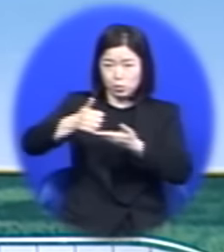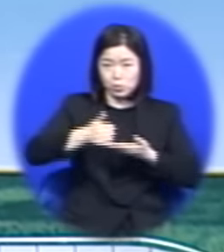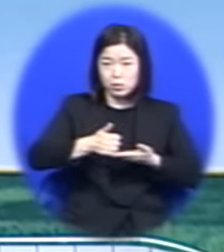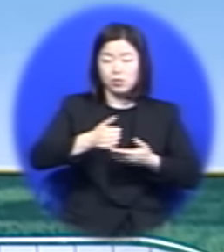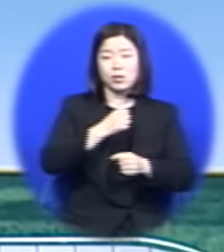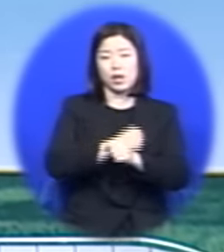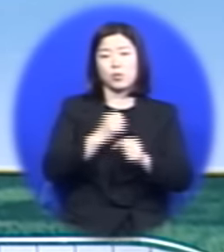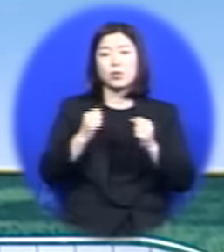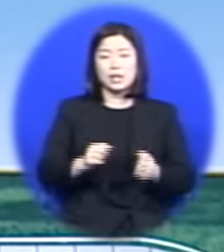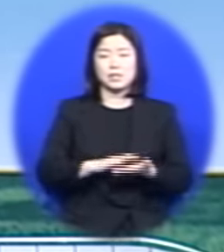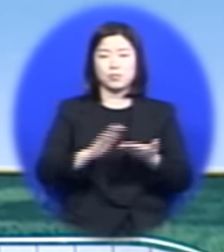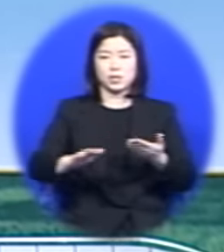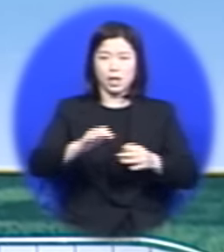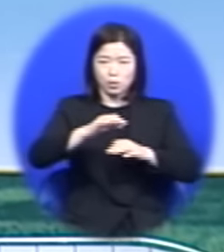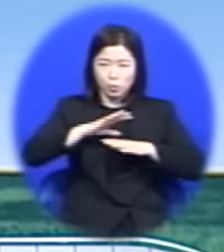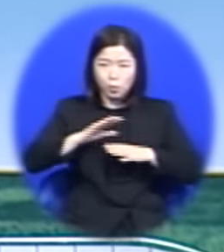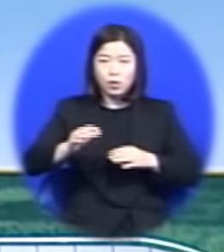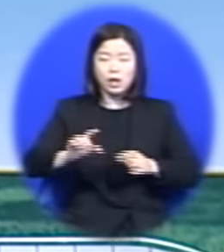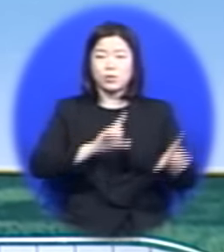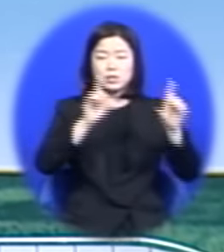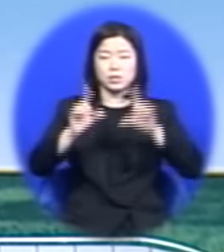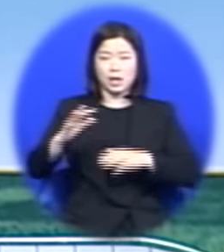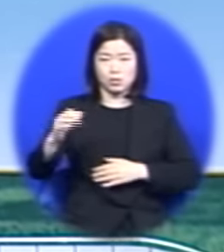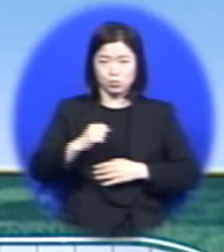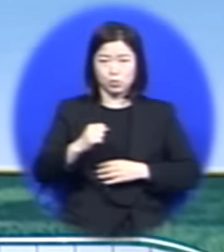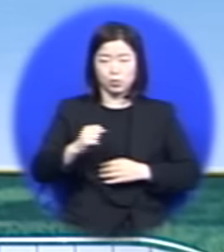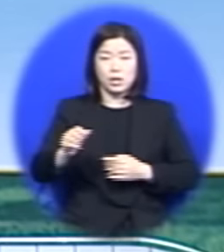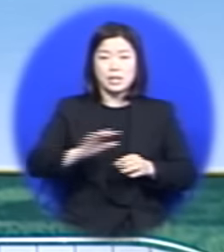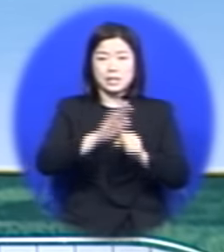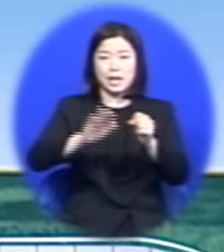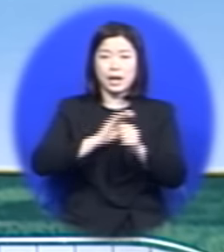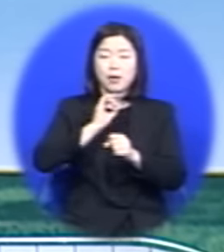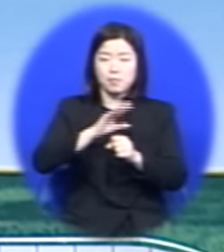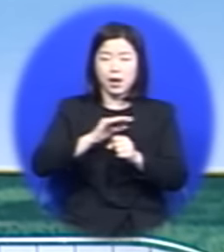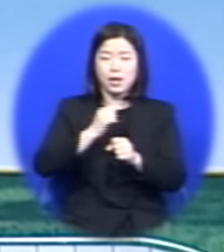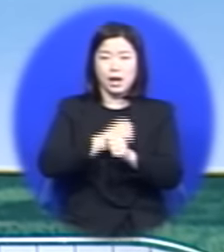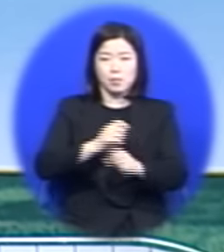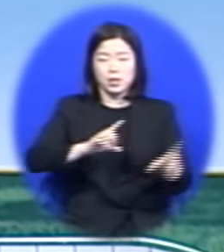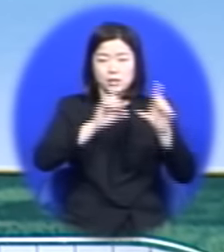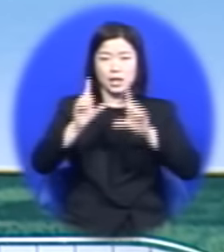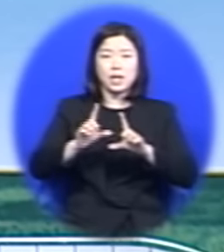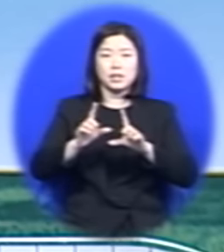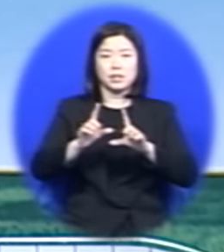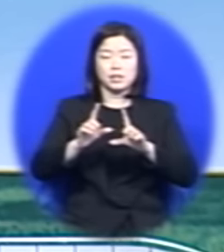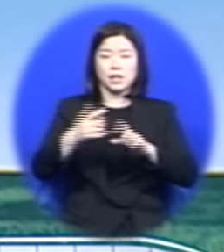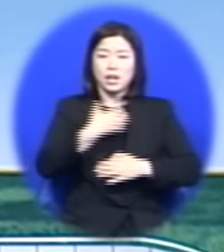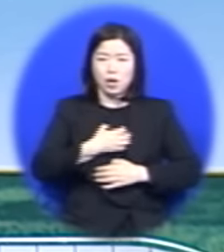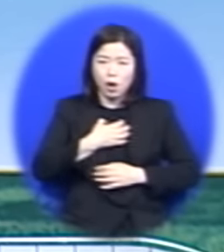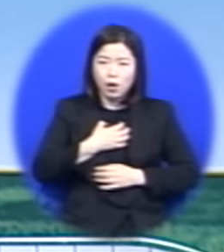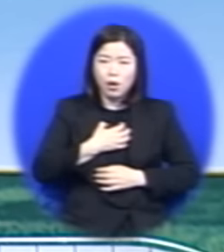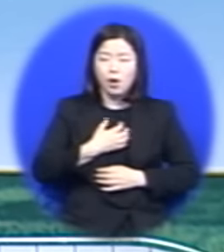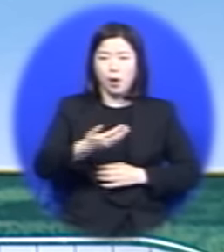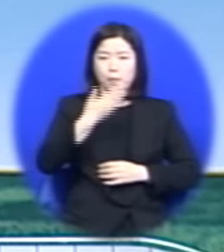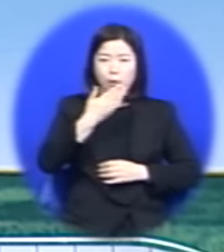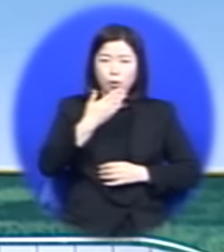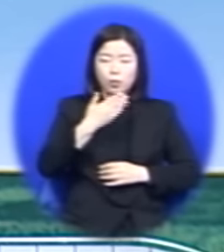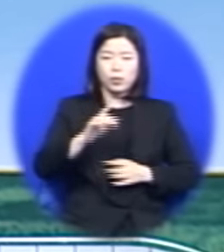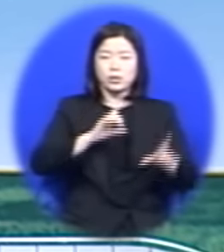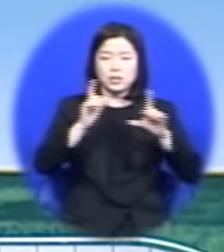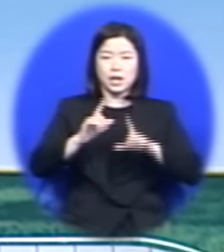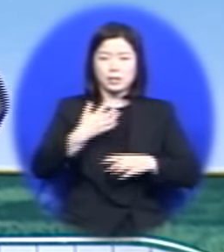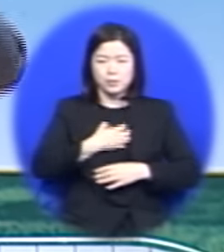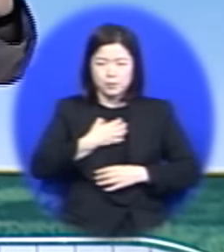겁니다. 놀라운 삶으로 사랑만 하며 사는 삶. 염려 근심, 먹고 사는 염려